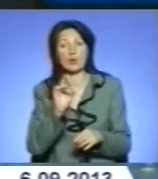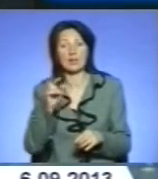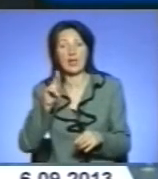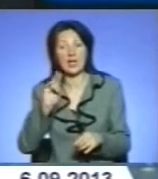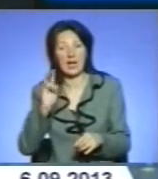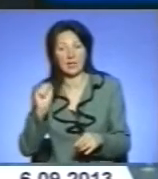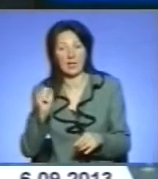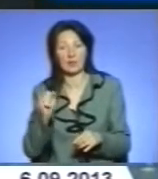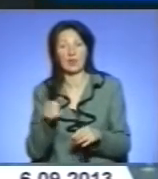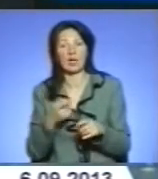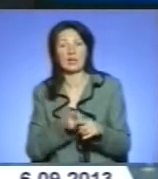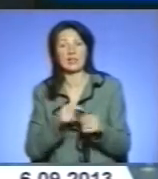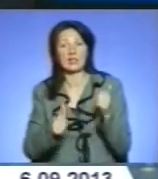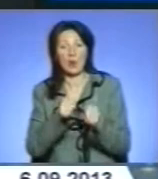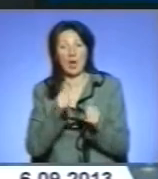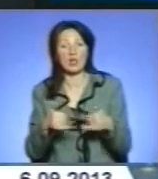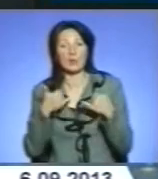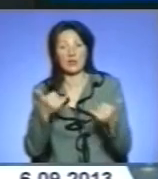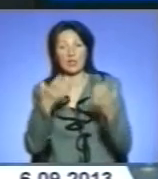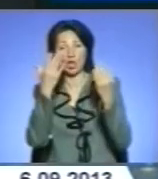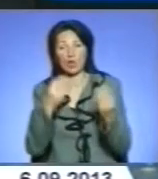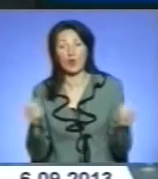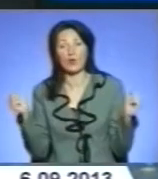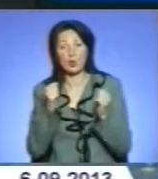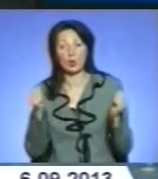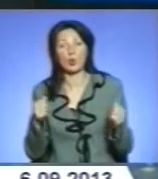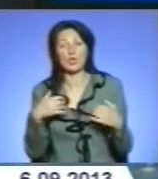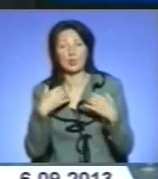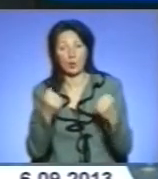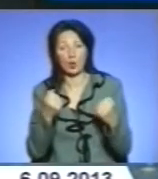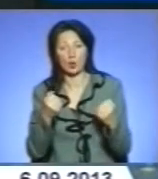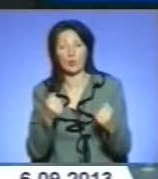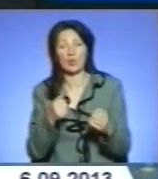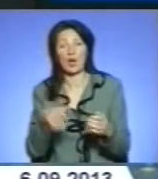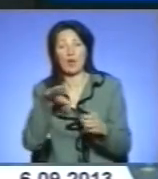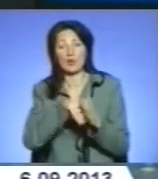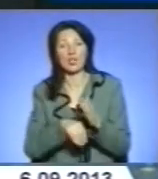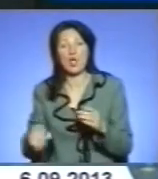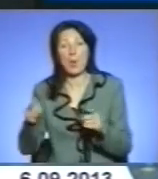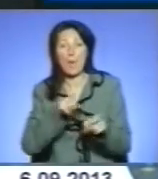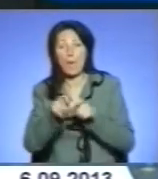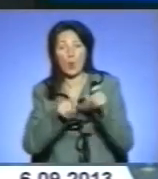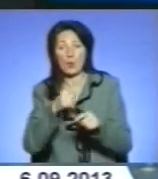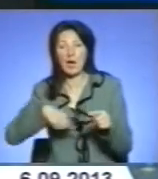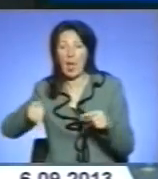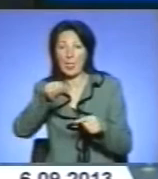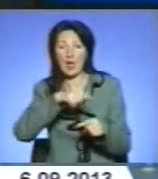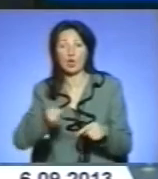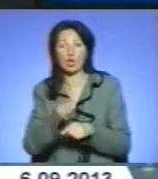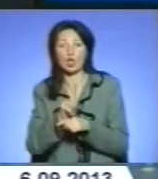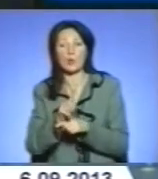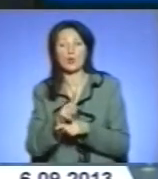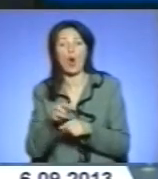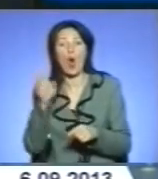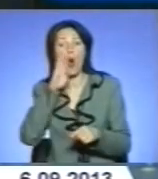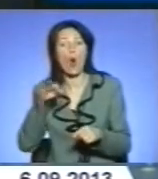змагання приурочені до Дня фізичної культури та спорту і включають пробіг навколо Тернопільського ставу. Участь у них можуть взяти юні та